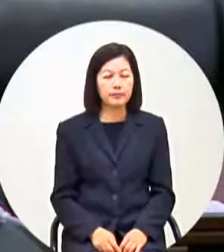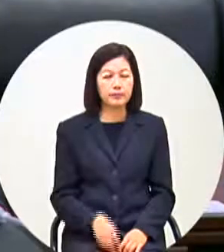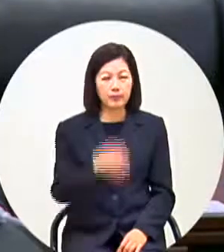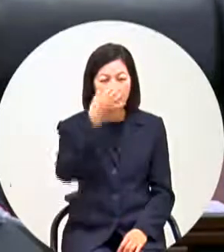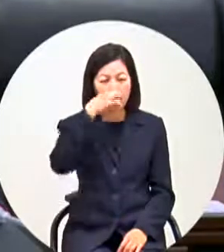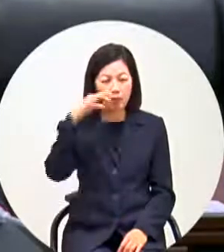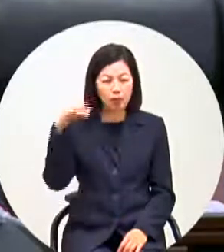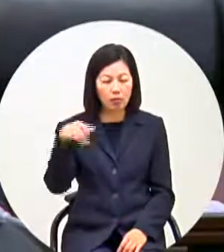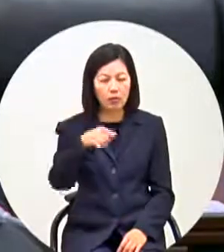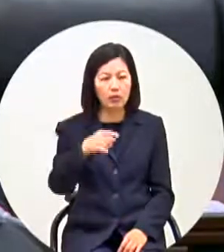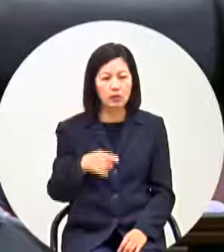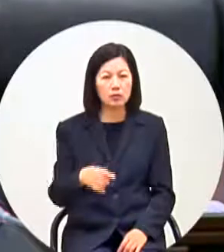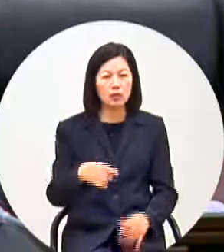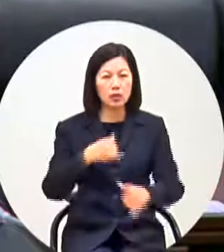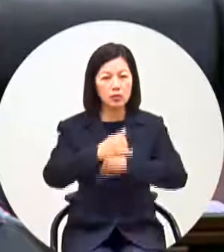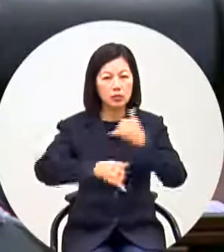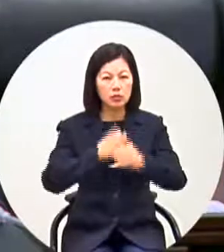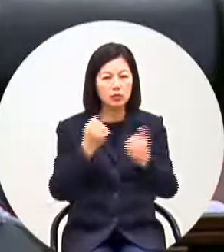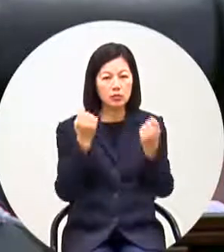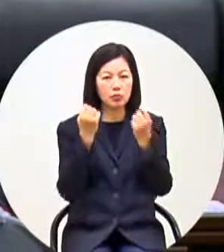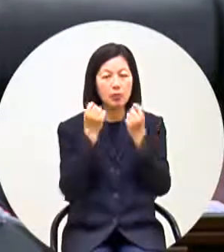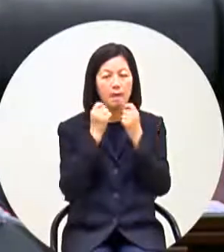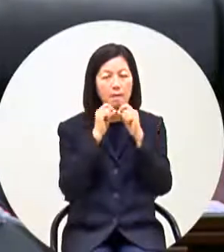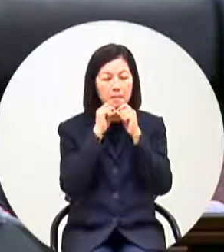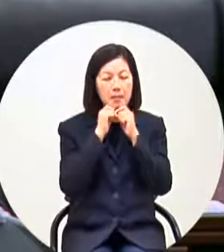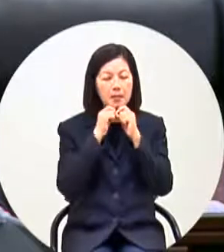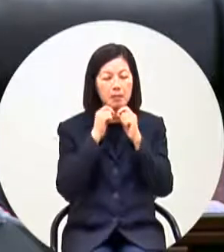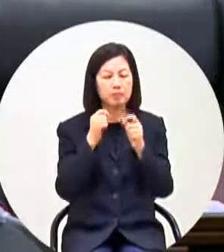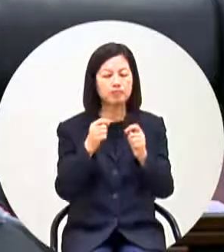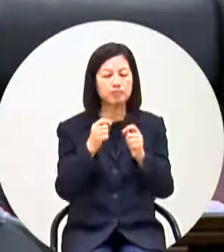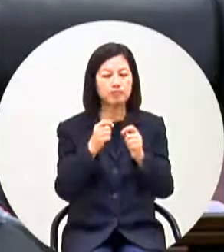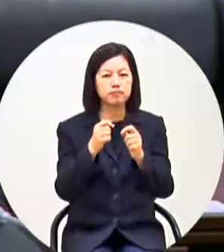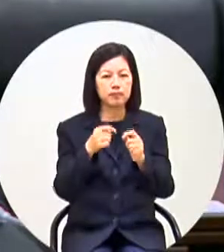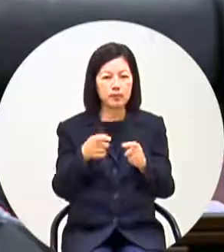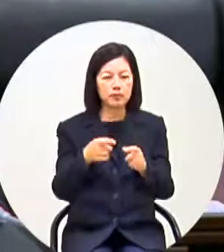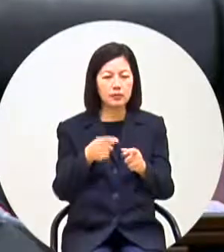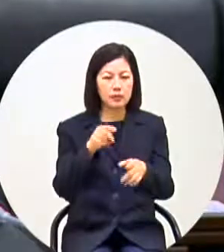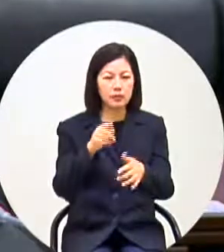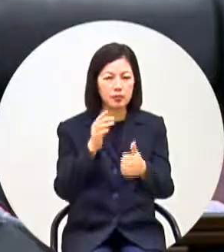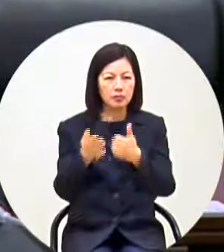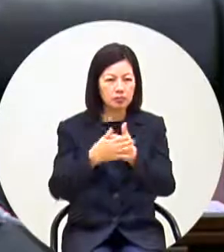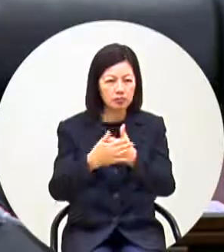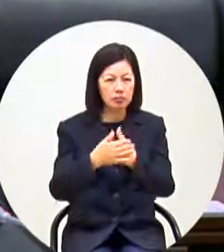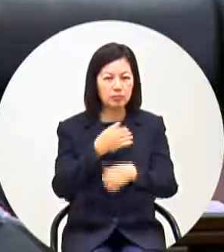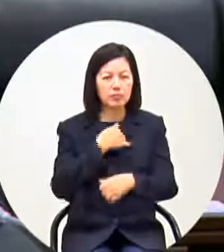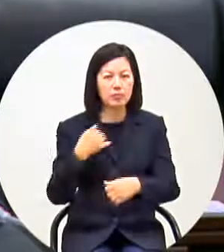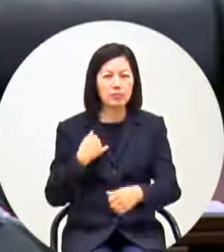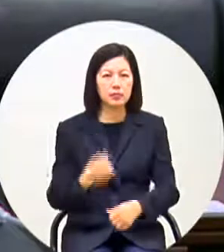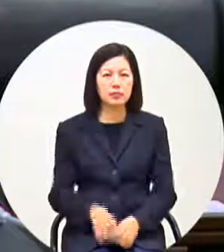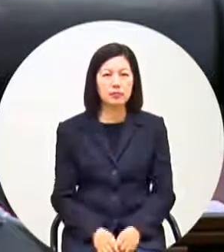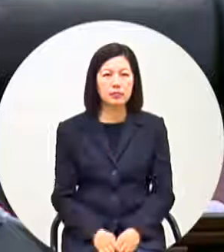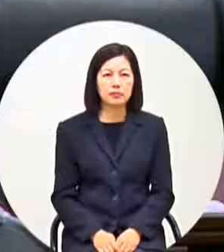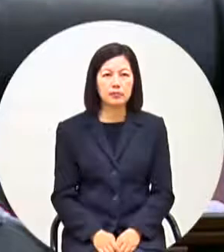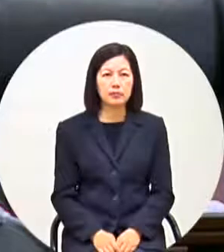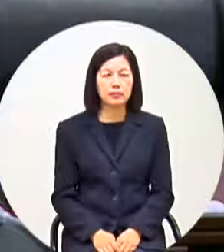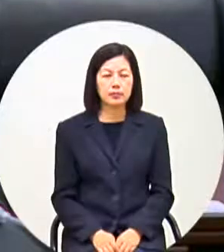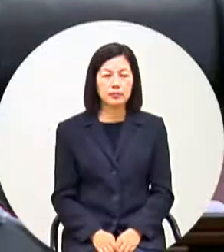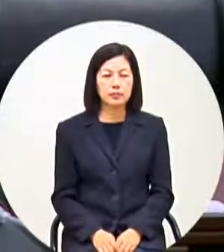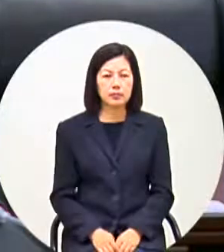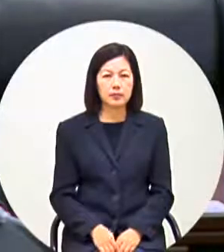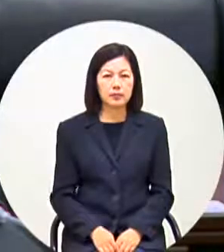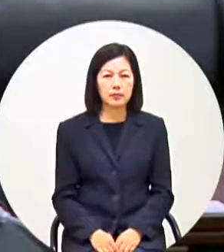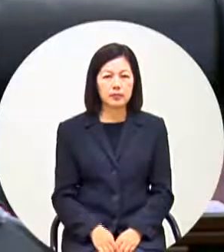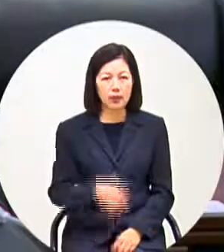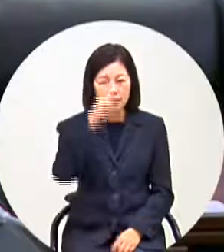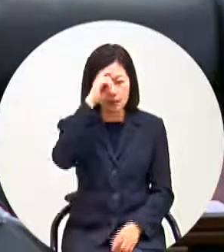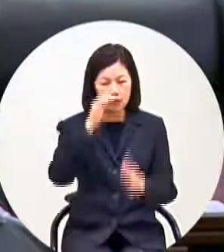议希望哦，我们市长还有环保局这边哦，特别来研议哈，真的。所以本席是